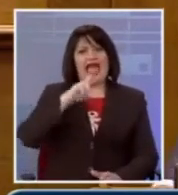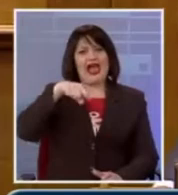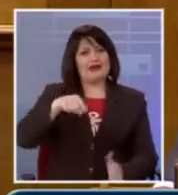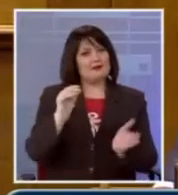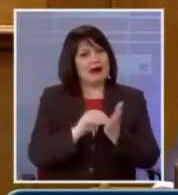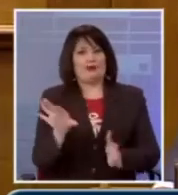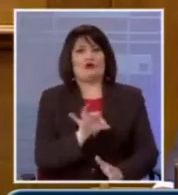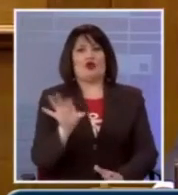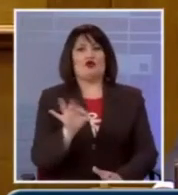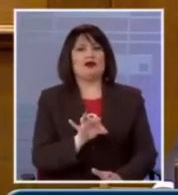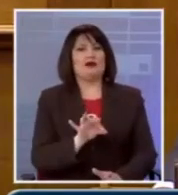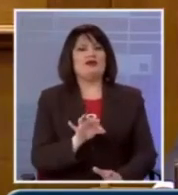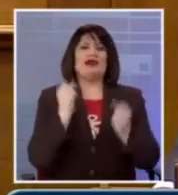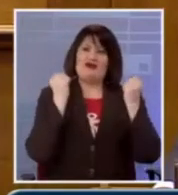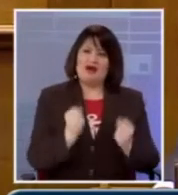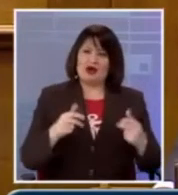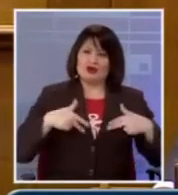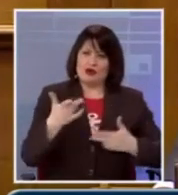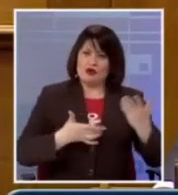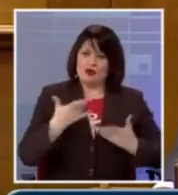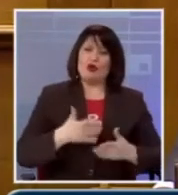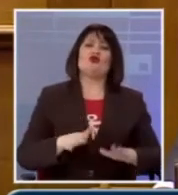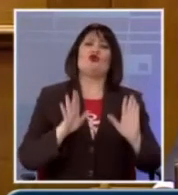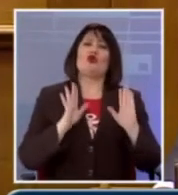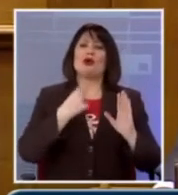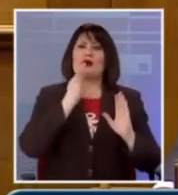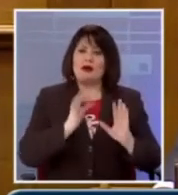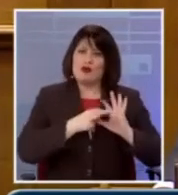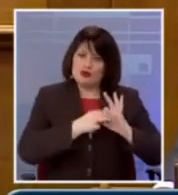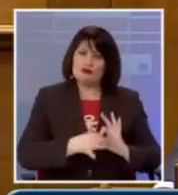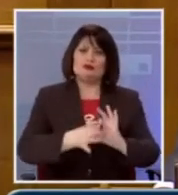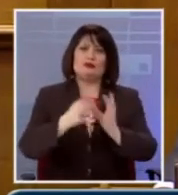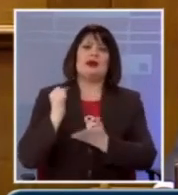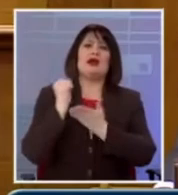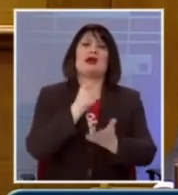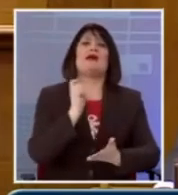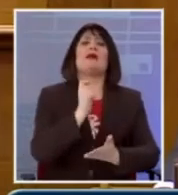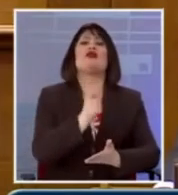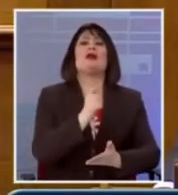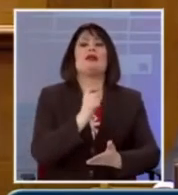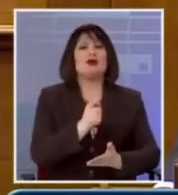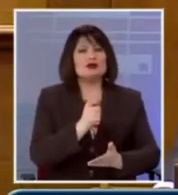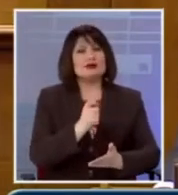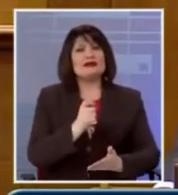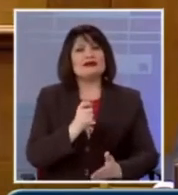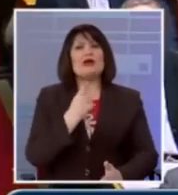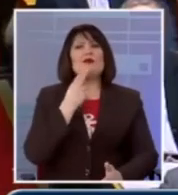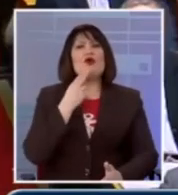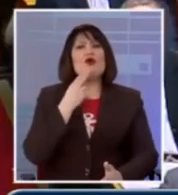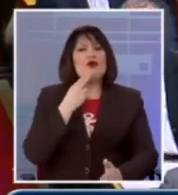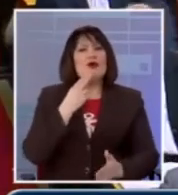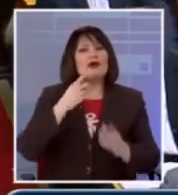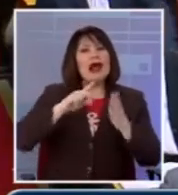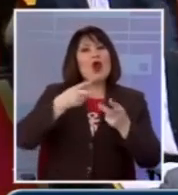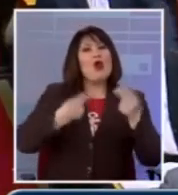τους δεν θα επιβαρύνει τον κρατικό προϋπολογισμό, καθώς συνεχίζεται η χρηματοδότηση της νέας ΕΡΤ από το ανταποδοτικό τέλος. Σημείωση